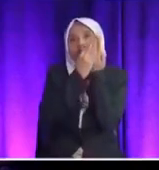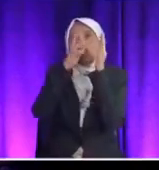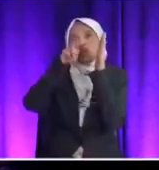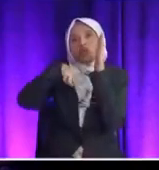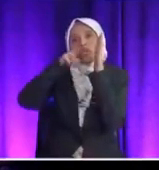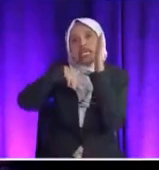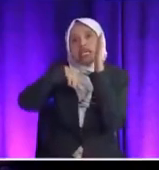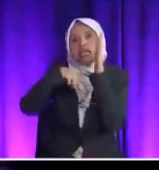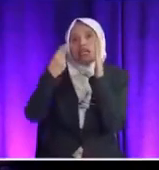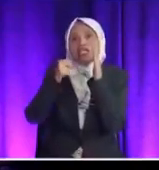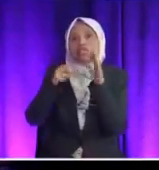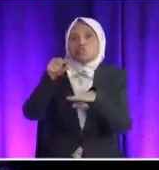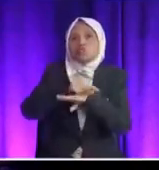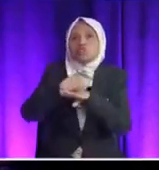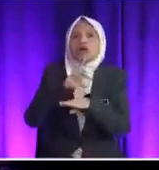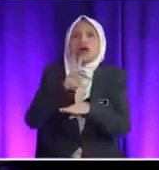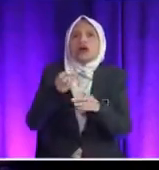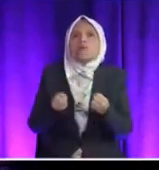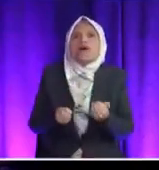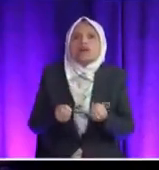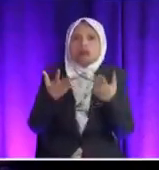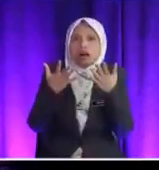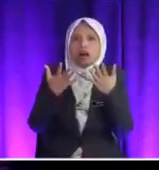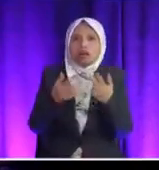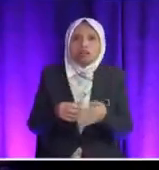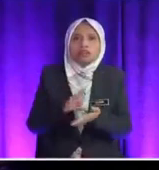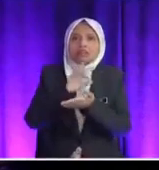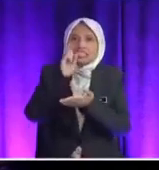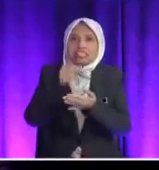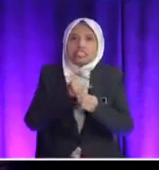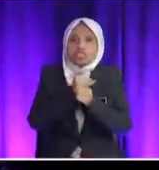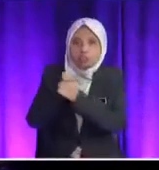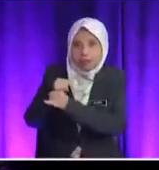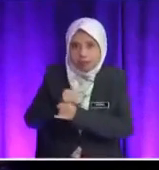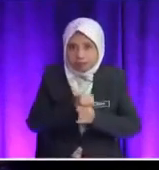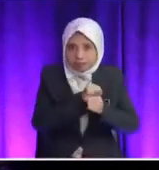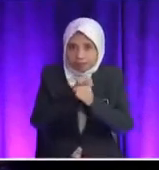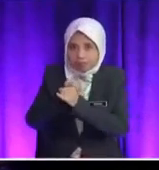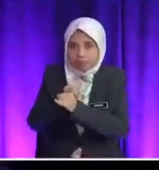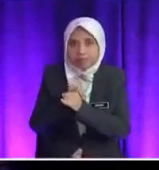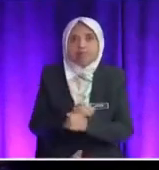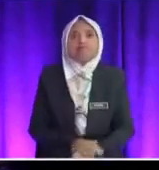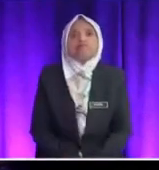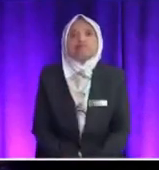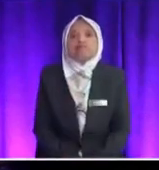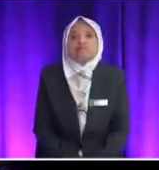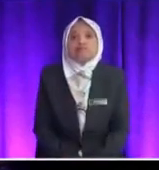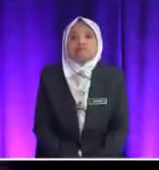itu bukan ayam banyak jadi ah gitu kalau boleh dimakan penggunaan Syaikh hamdullah